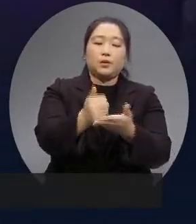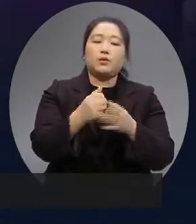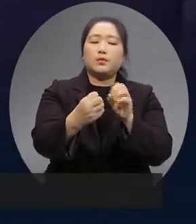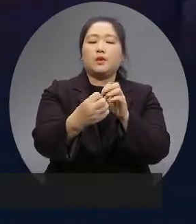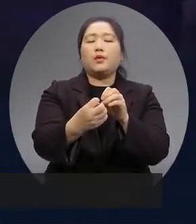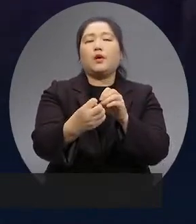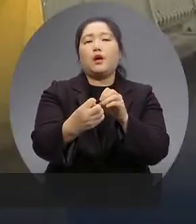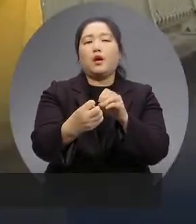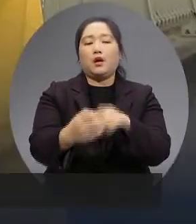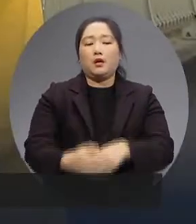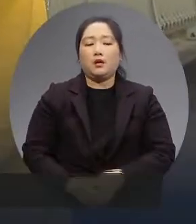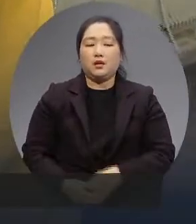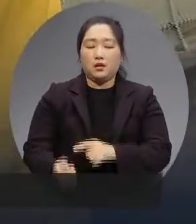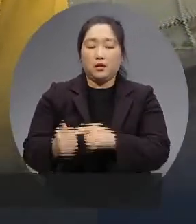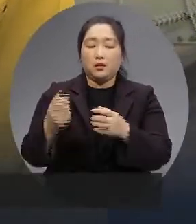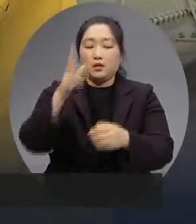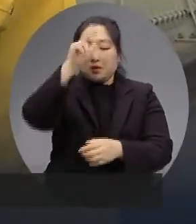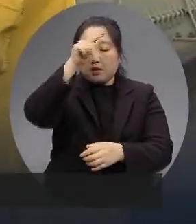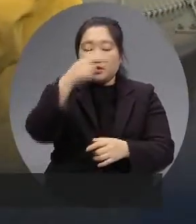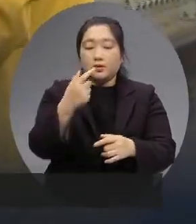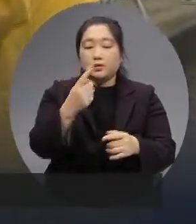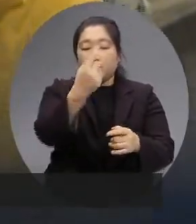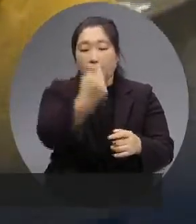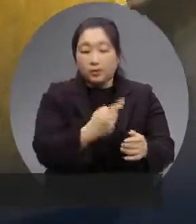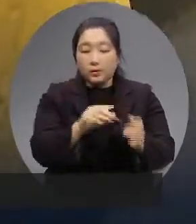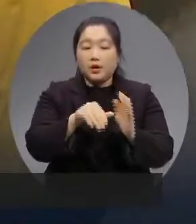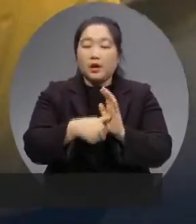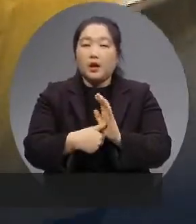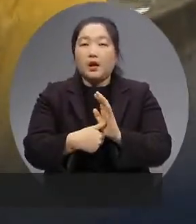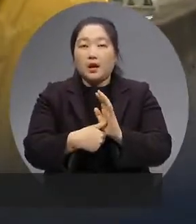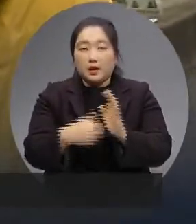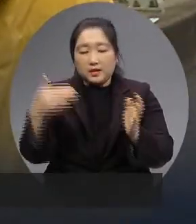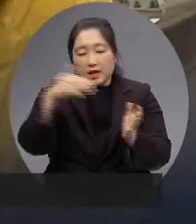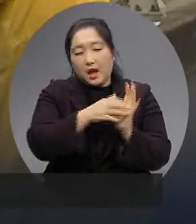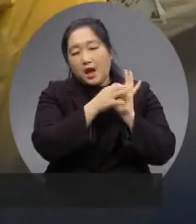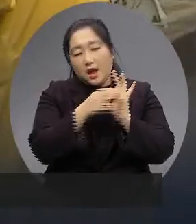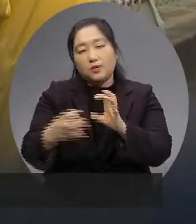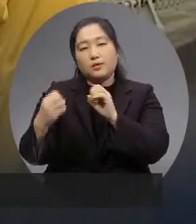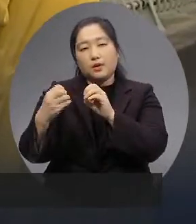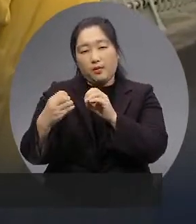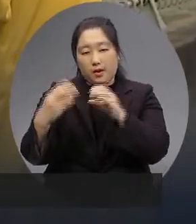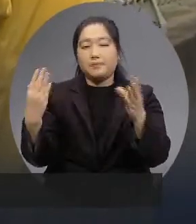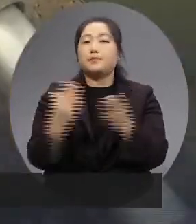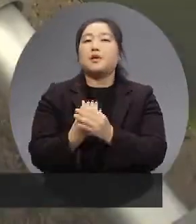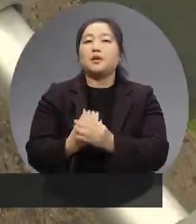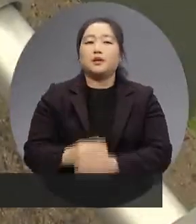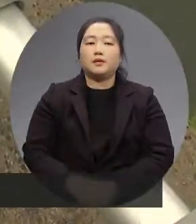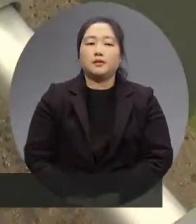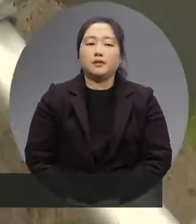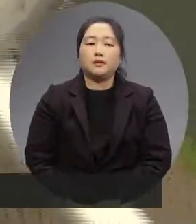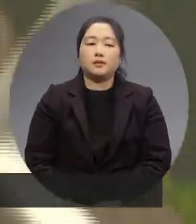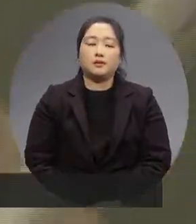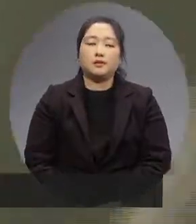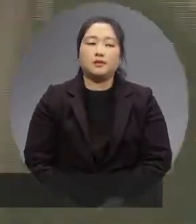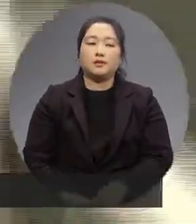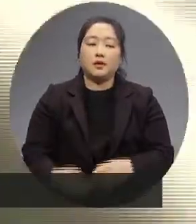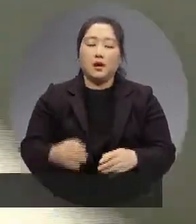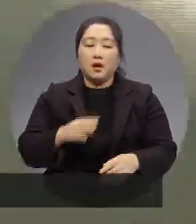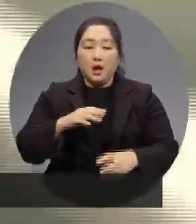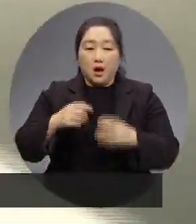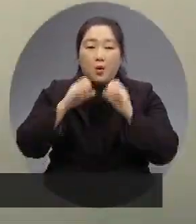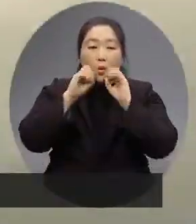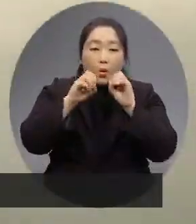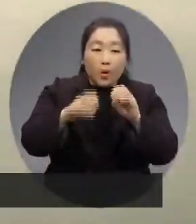했어요. 이제 그리고 이제 경찰관 올 때까지 이제 마무리되는 겁니다. 이런 사실이